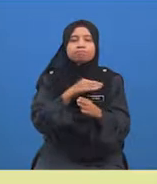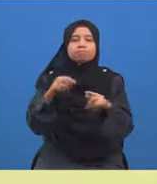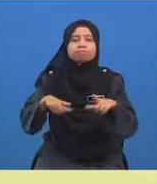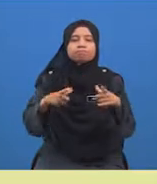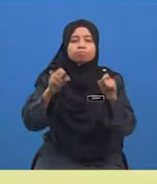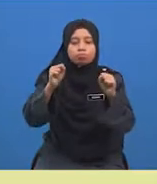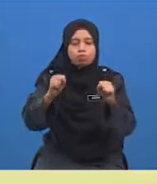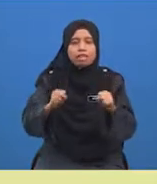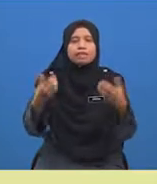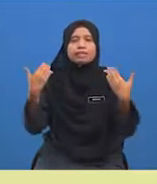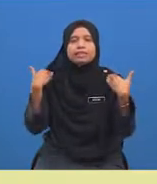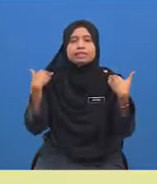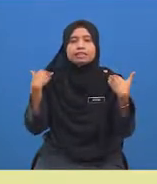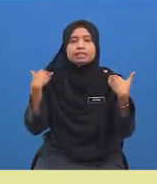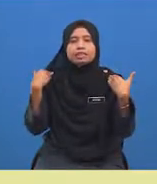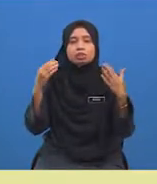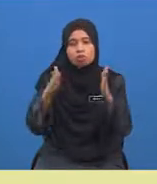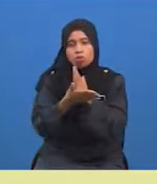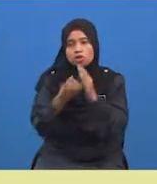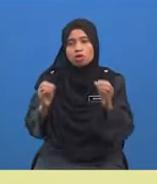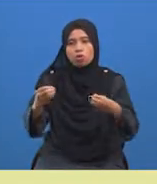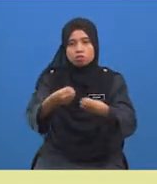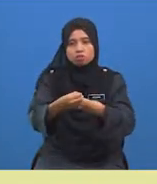boleh dianjurkan oleh organisasi.